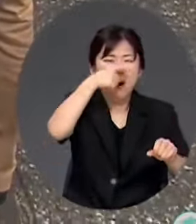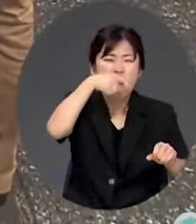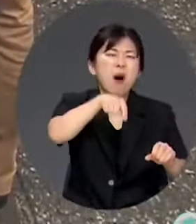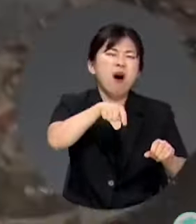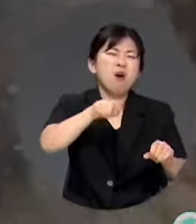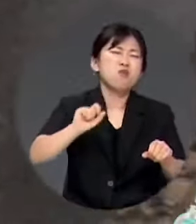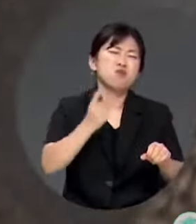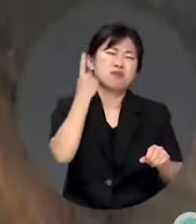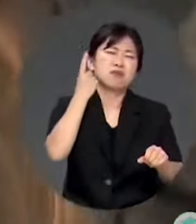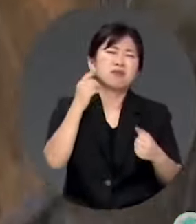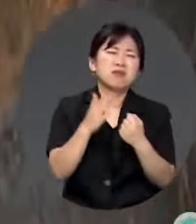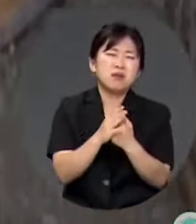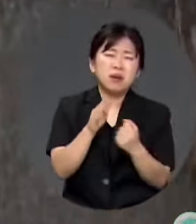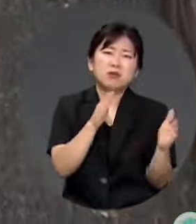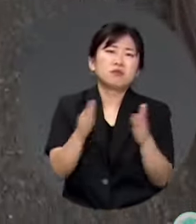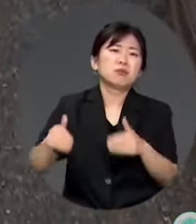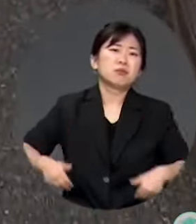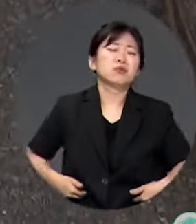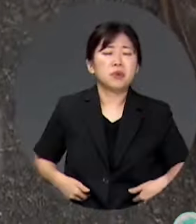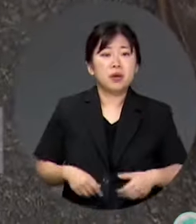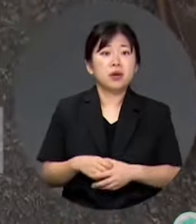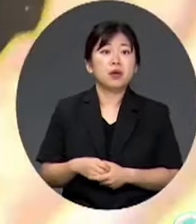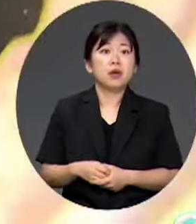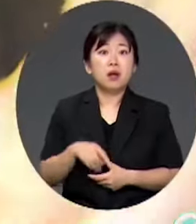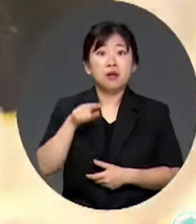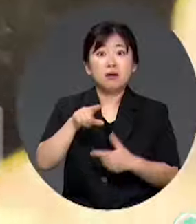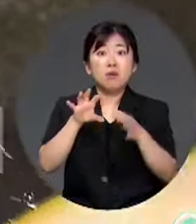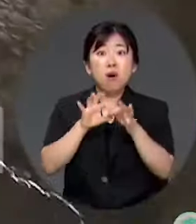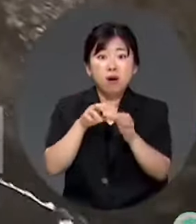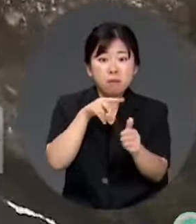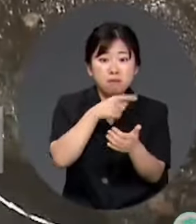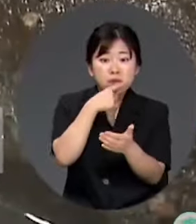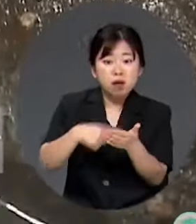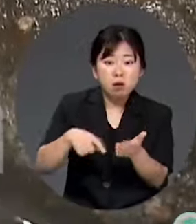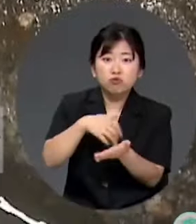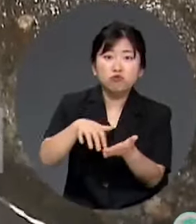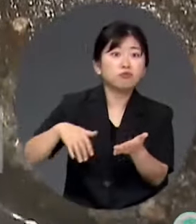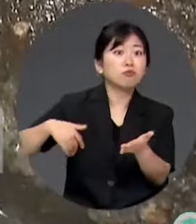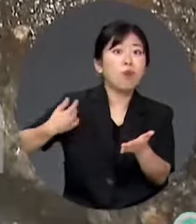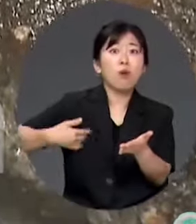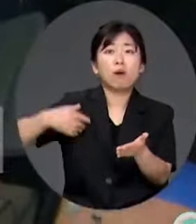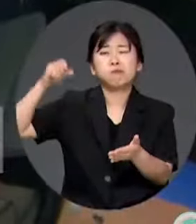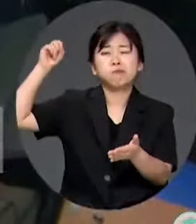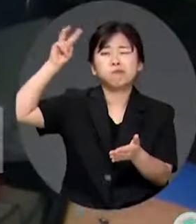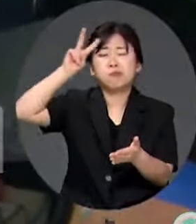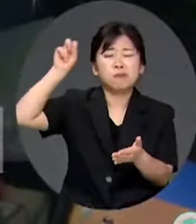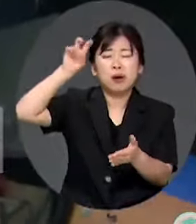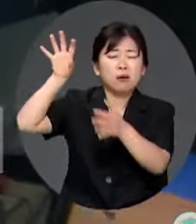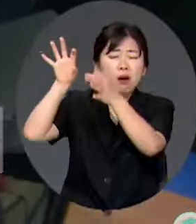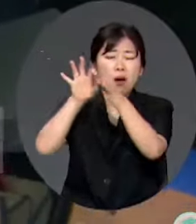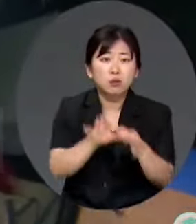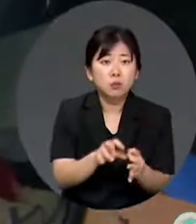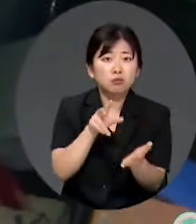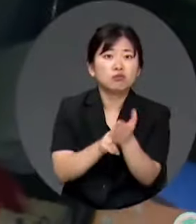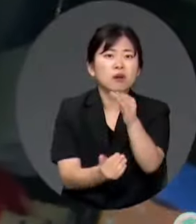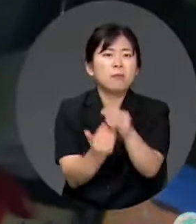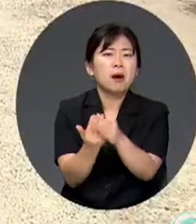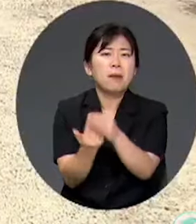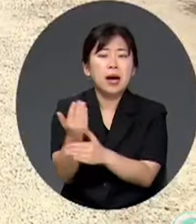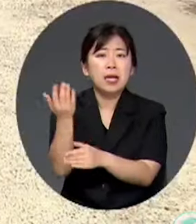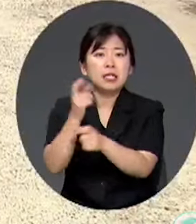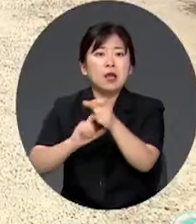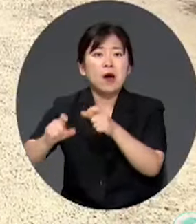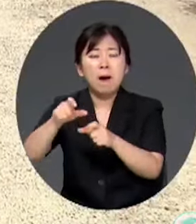집게도 되지 않은 채 매번 반복되는 하수도 관련 사고 이런 가운데 올여름은 포급 인도가 높을 걸로 예보돼 주민들의